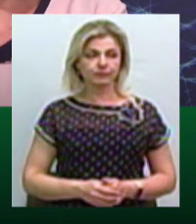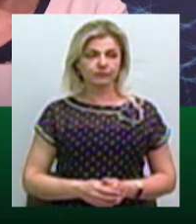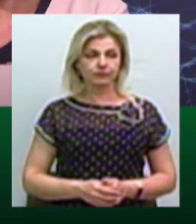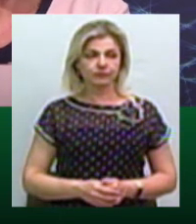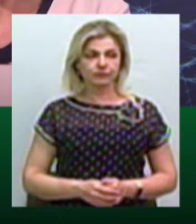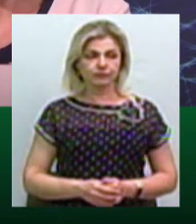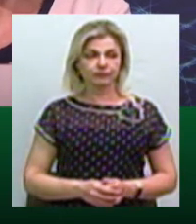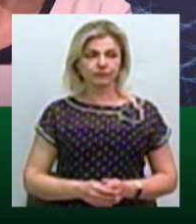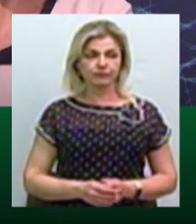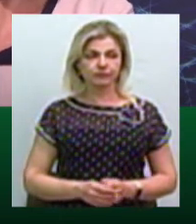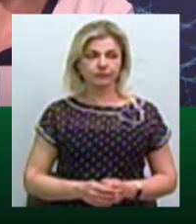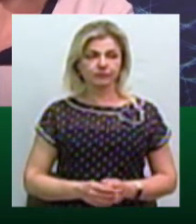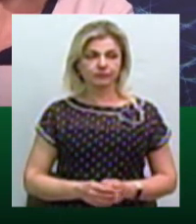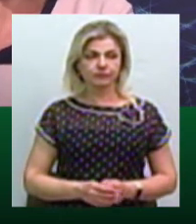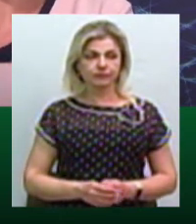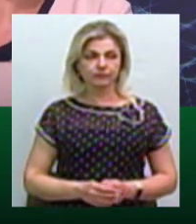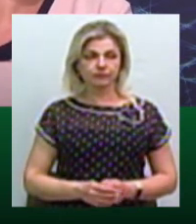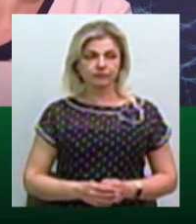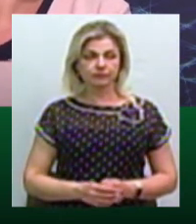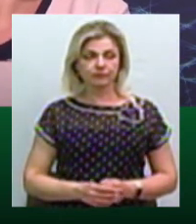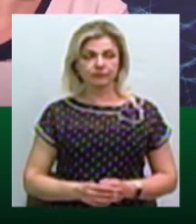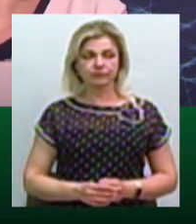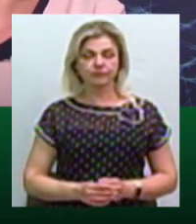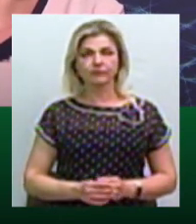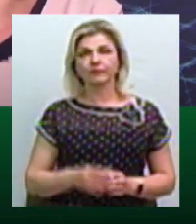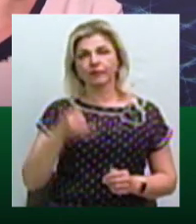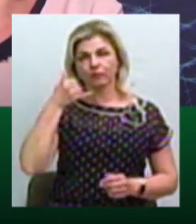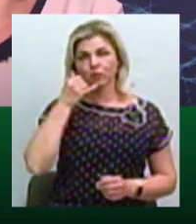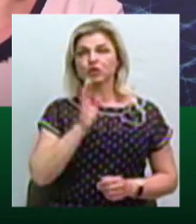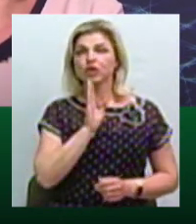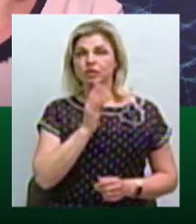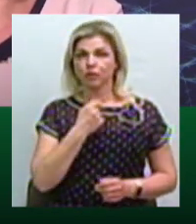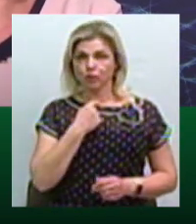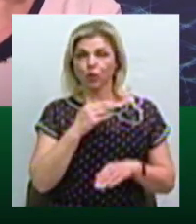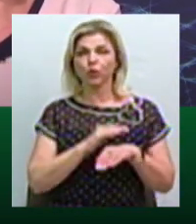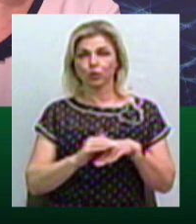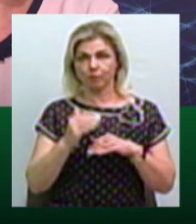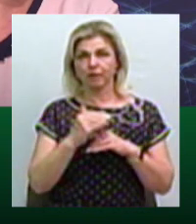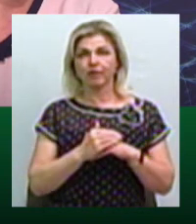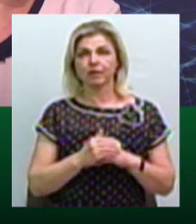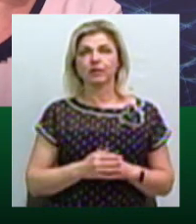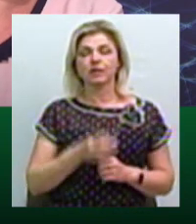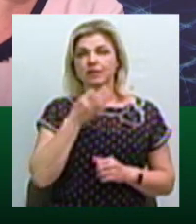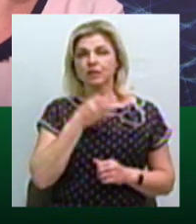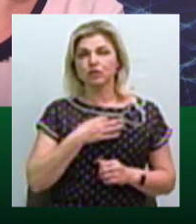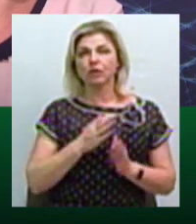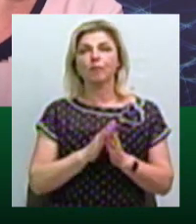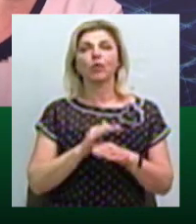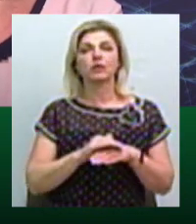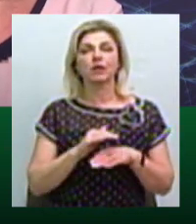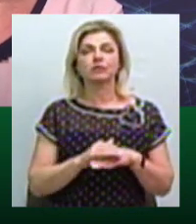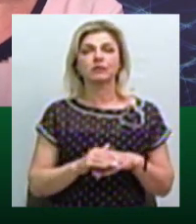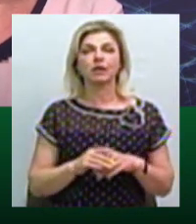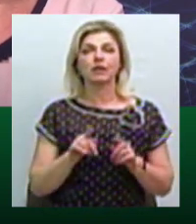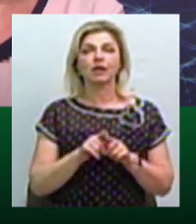Алло, добрий вечір, ви в ефірі. Добрий вечір. Добрий вечір. Добрий вечір. Скажіть, будь ласка, одне таке питання.